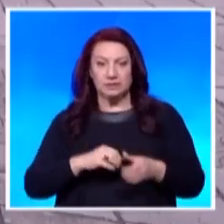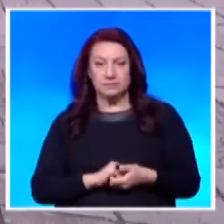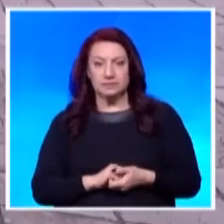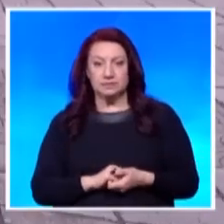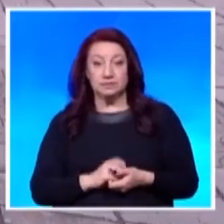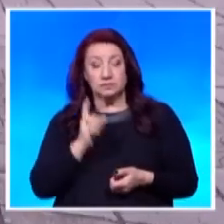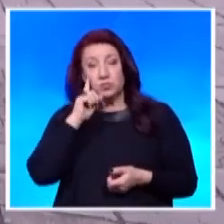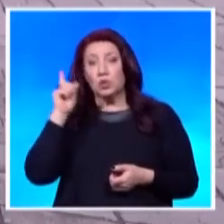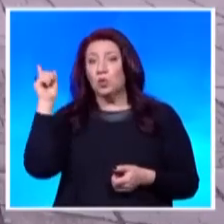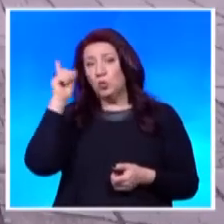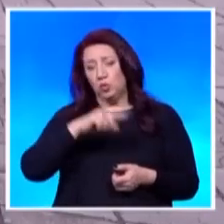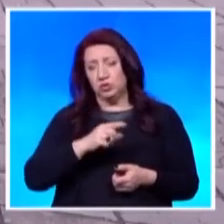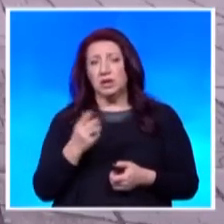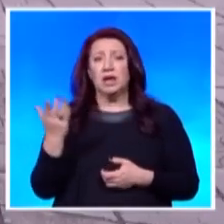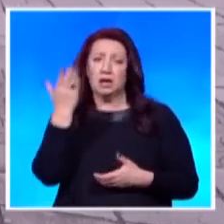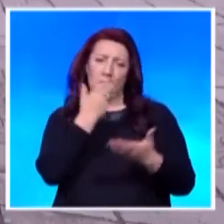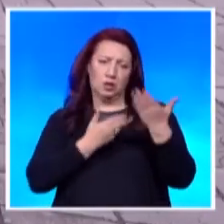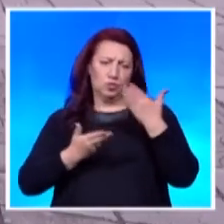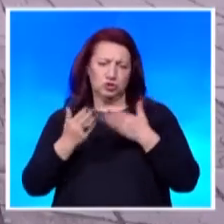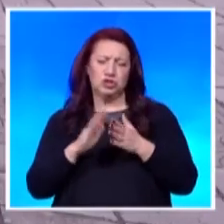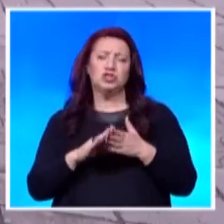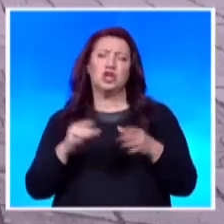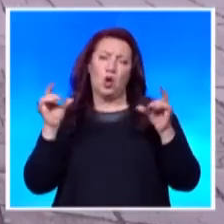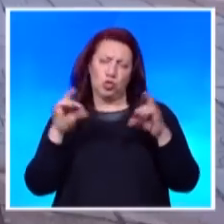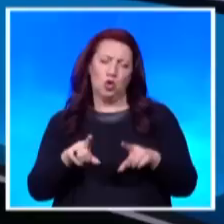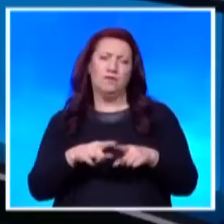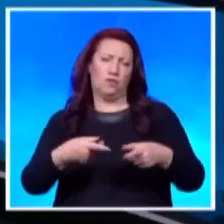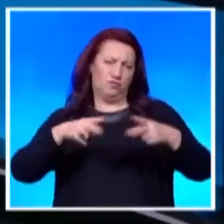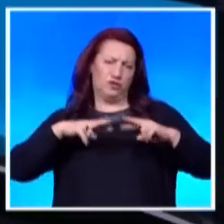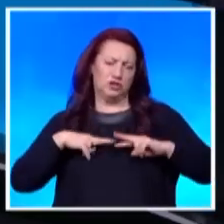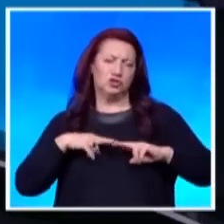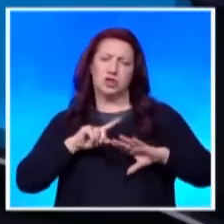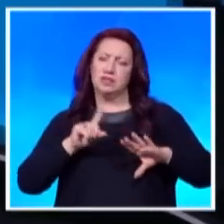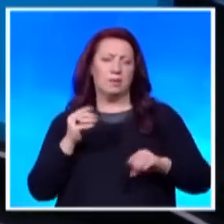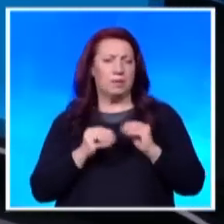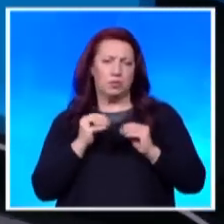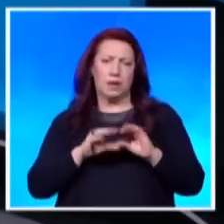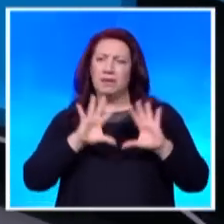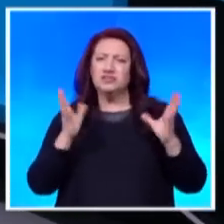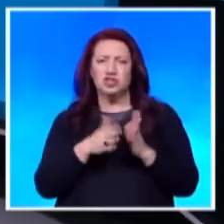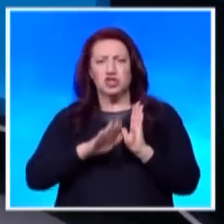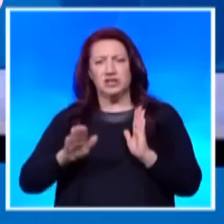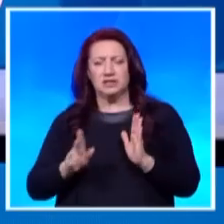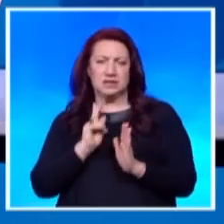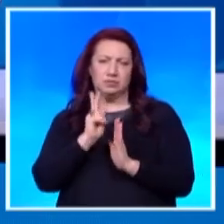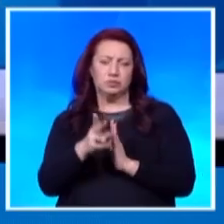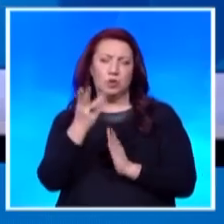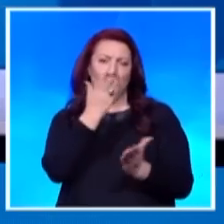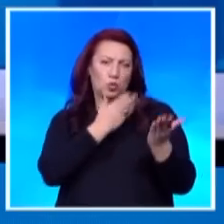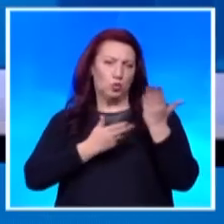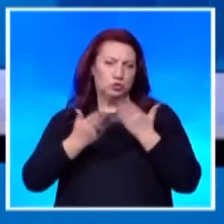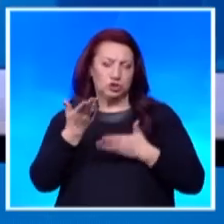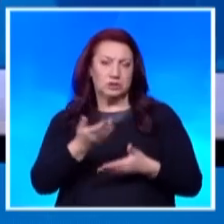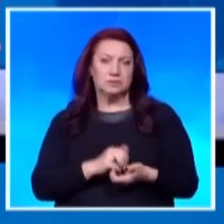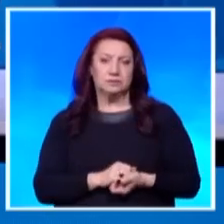Утре учебната дейност в цялата страна ще бъде отново възстановена. Габриела Андреева, благодарим ти. Какво се